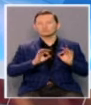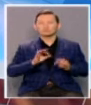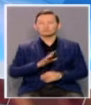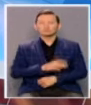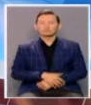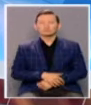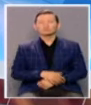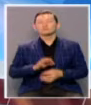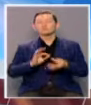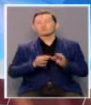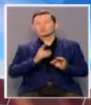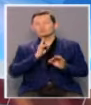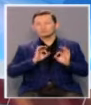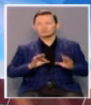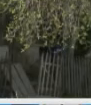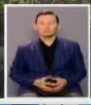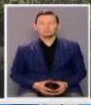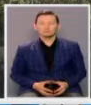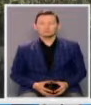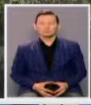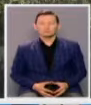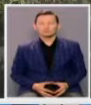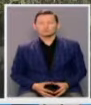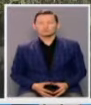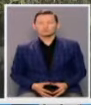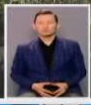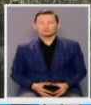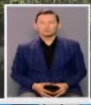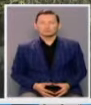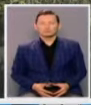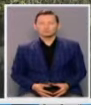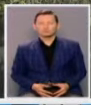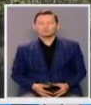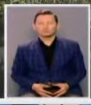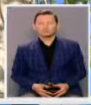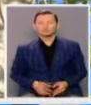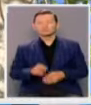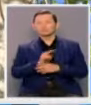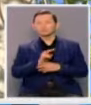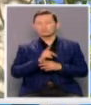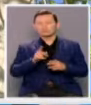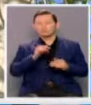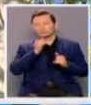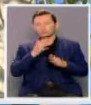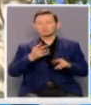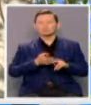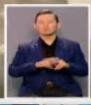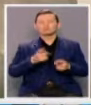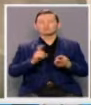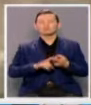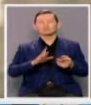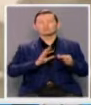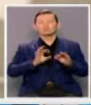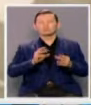чиновники. Подробности в следующем сюжете. Этот дом вот уже 60 лет не видел ремонта. Даже просто войти в дом создает